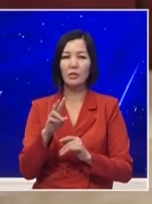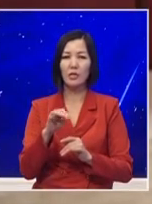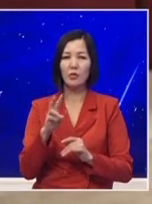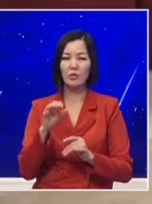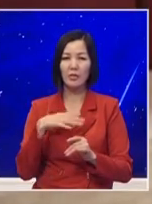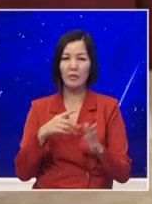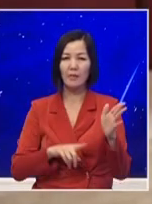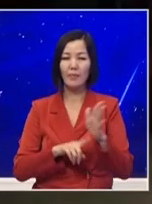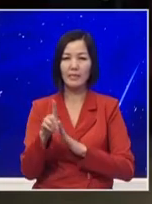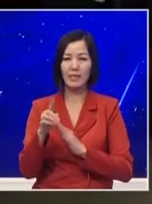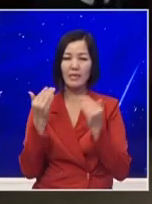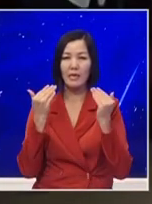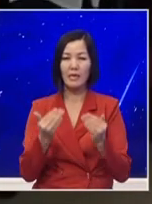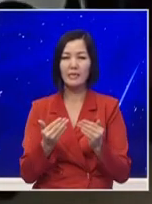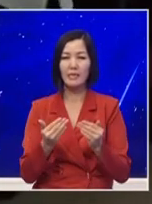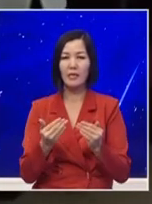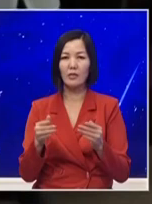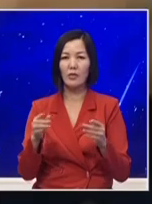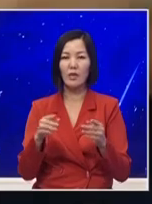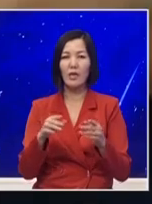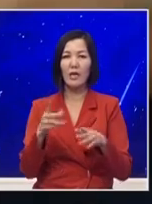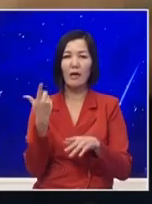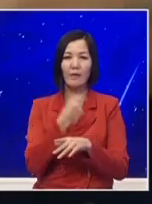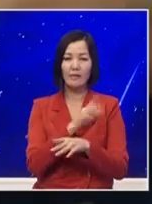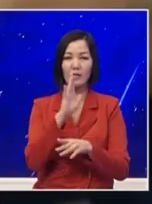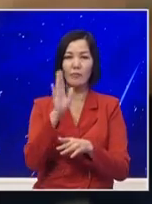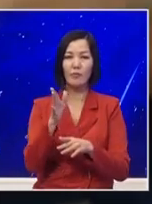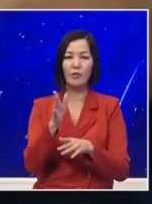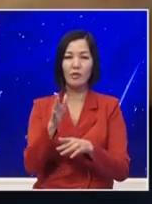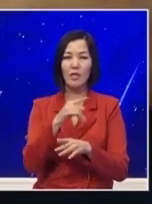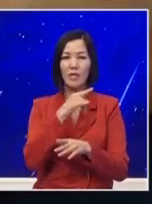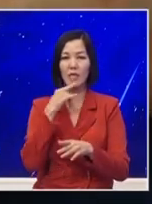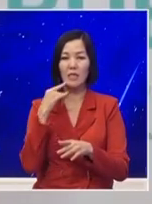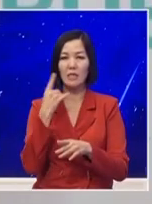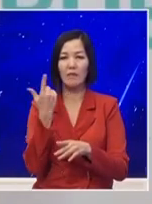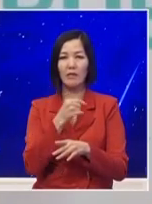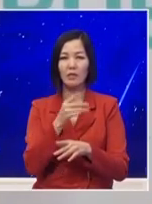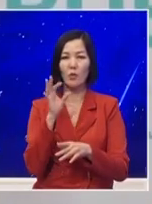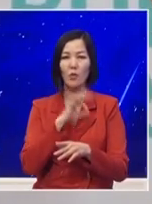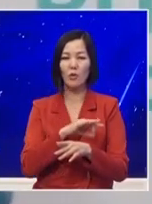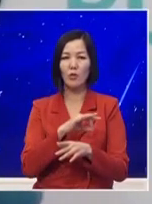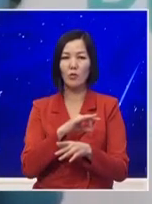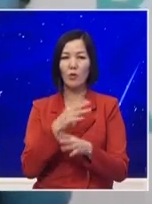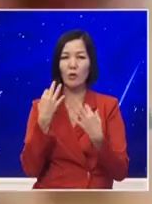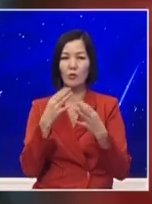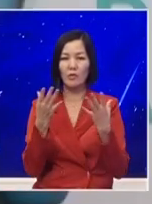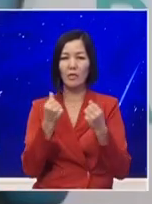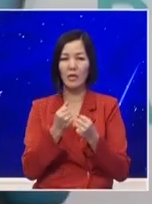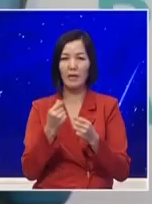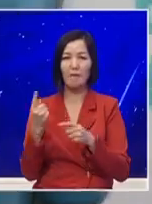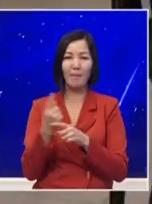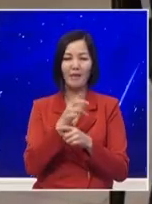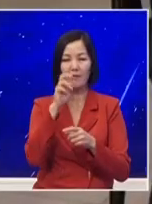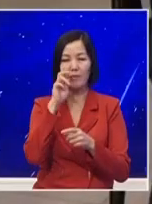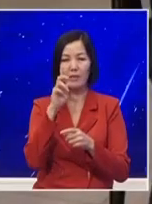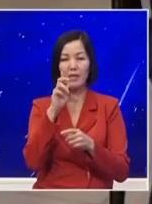мен медицина саласының өзге де мамандарына екпе салынады. Аргентина Ресей вакцинасының қолдануға рұқсат алған Латын Америкасындағы тұңғыш